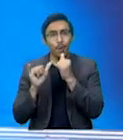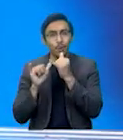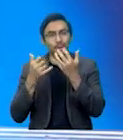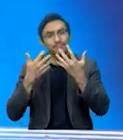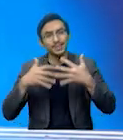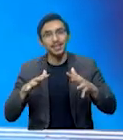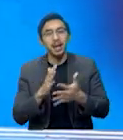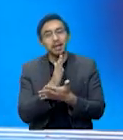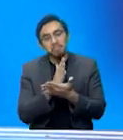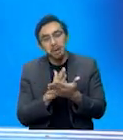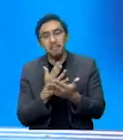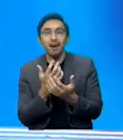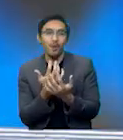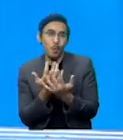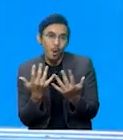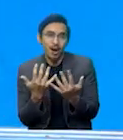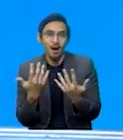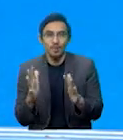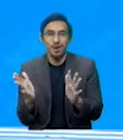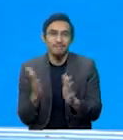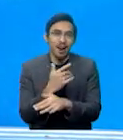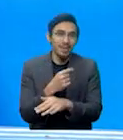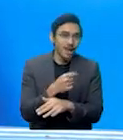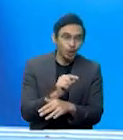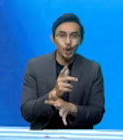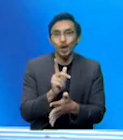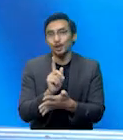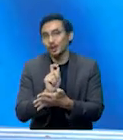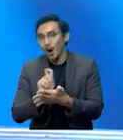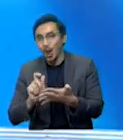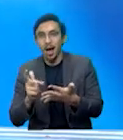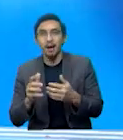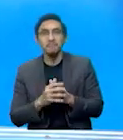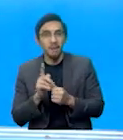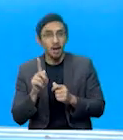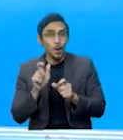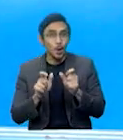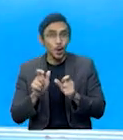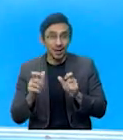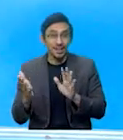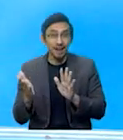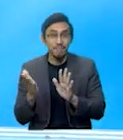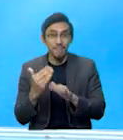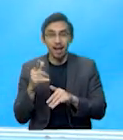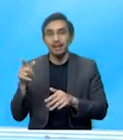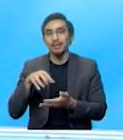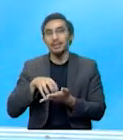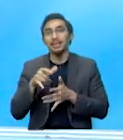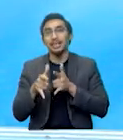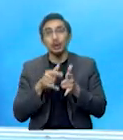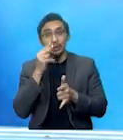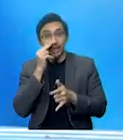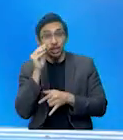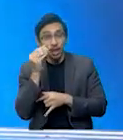Libur tahun baru telah usai, sebagian warga telah masuk kantor dan kembali bersekolah. Lonjakan penumpang arus balik masih terjadi di stasiun Senen Jakarta